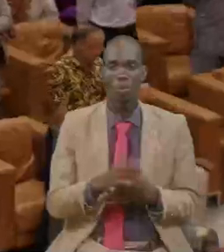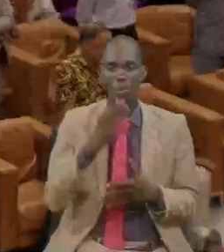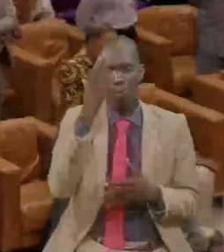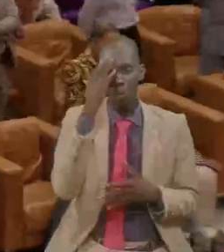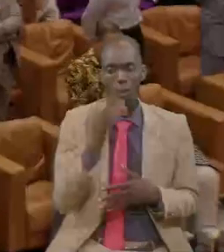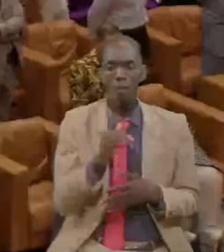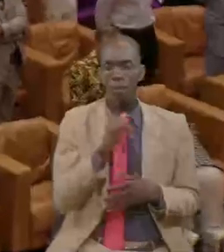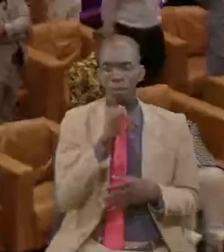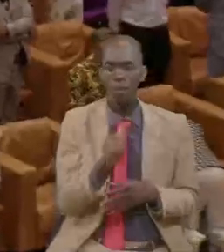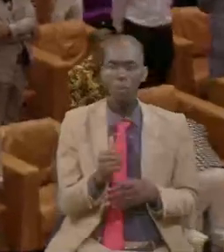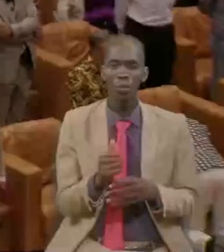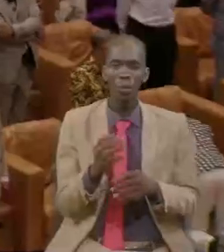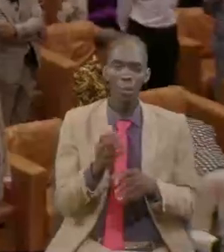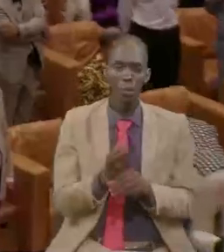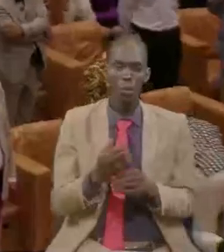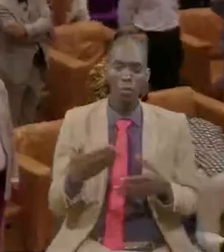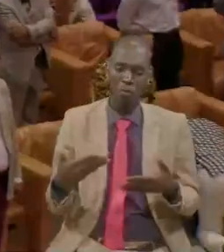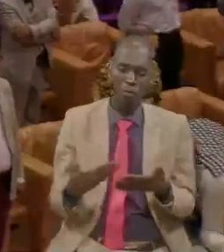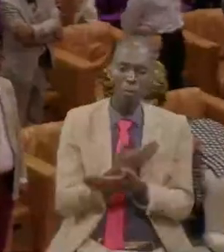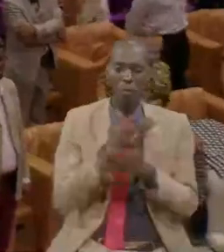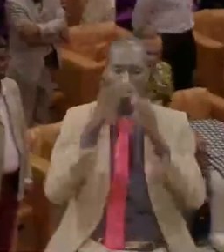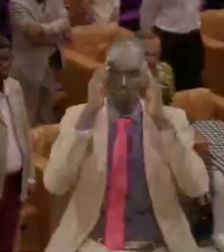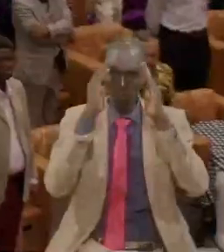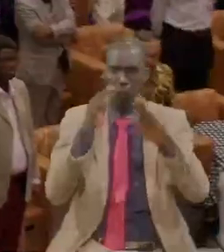Pourquoi ne pas avoir une nouvelle concentration?